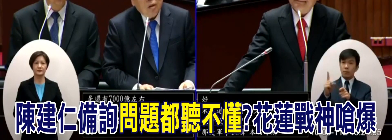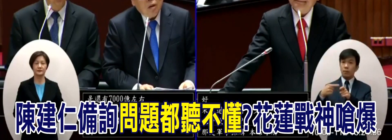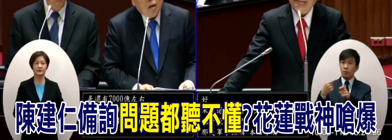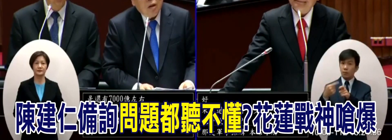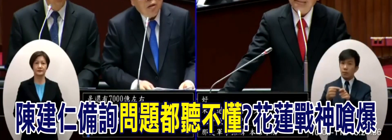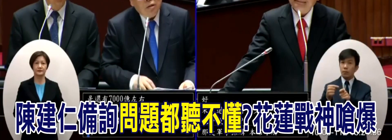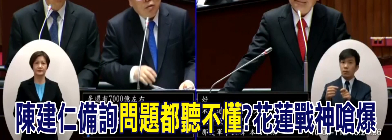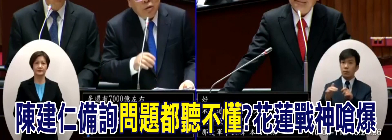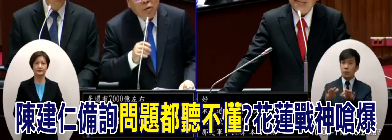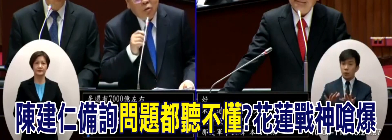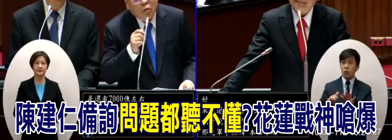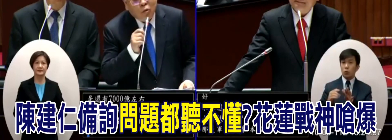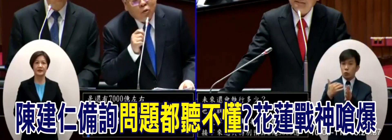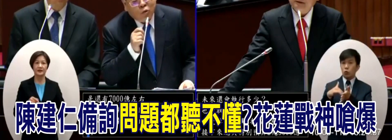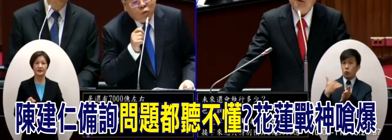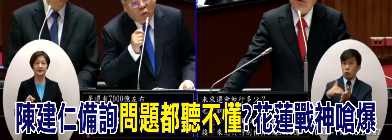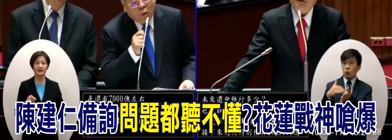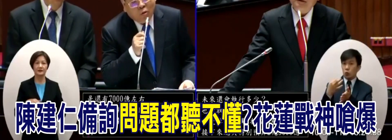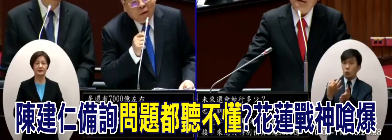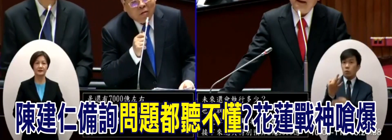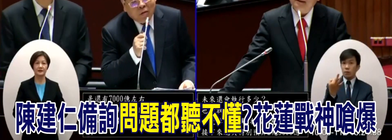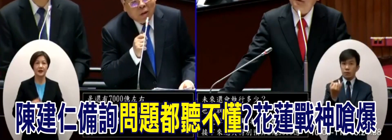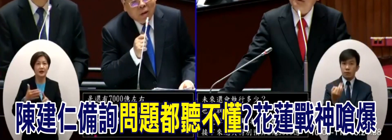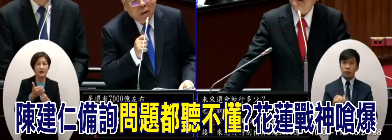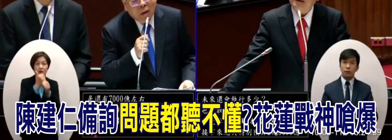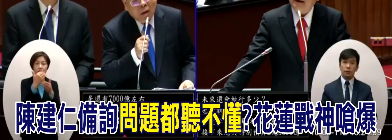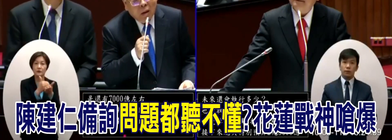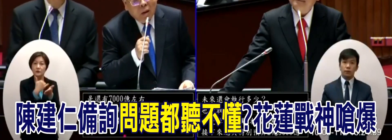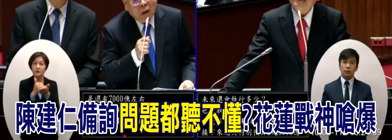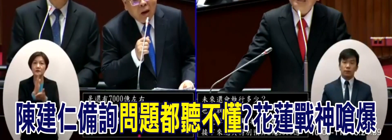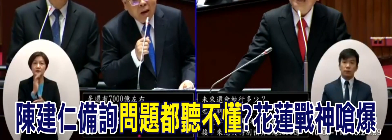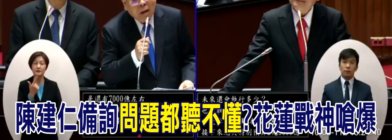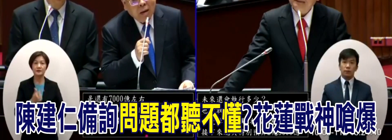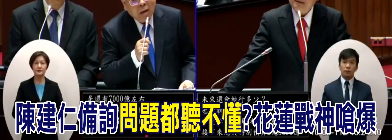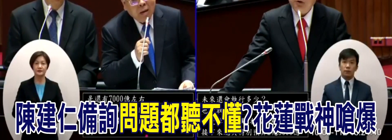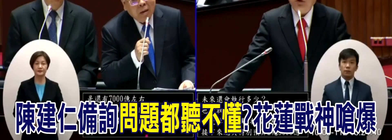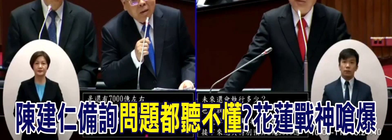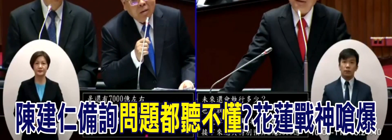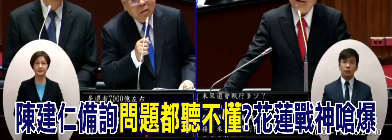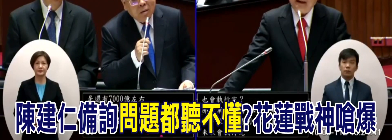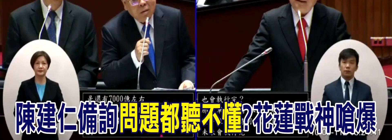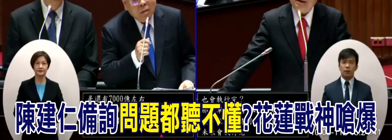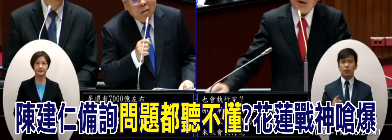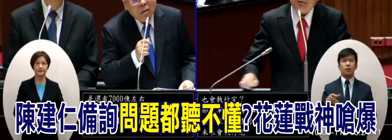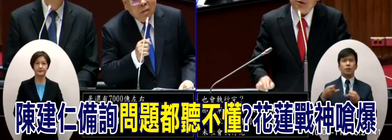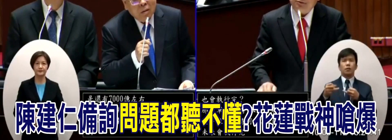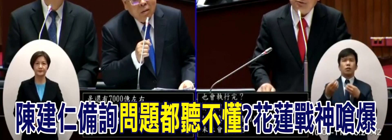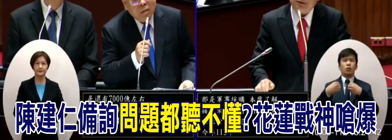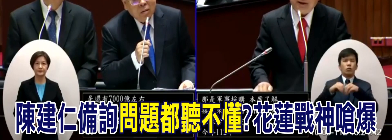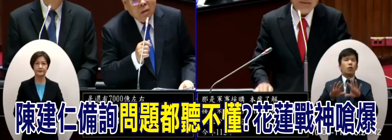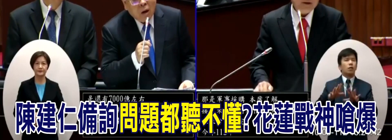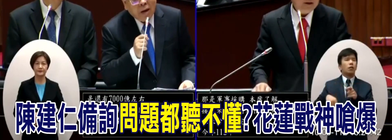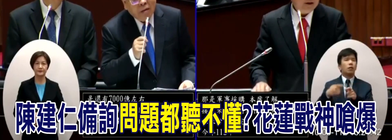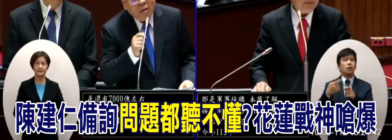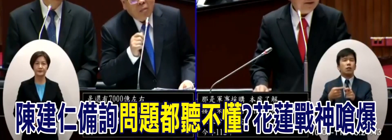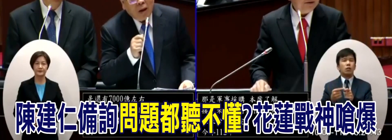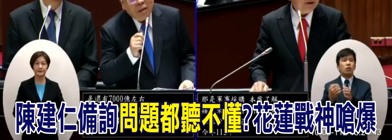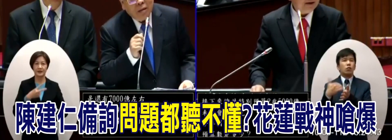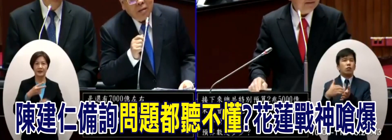少？ 也是总预算是不是？ 送分题来 啊？ 送分题啦！今年预算数是多